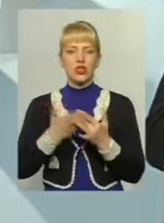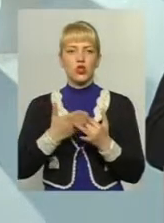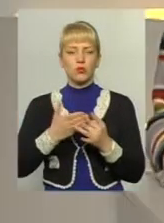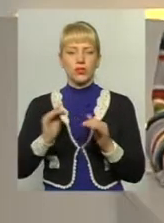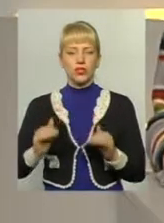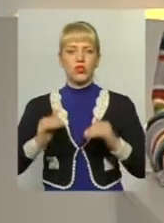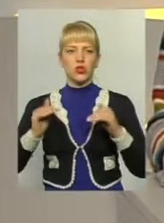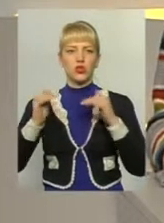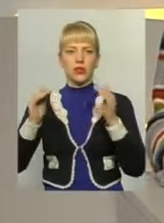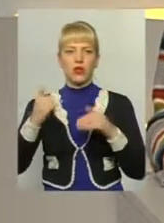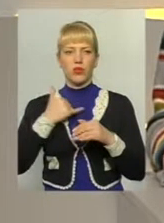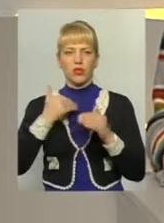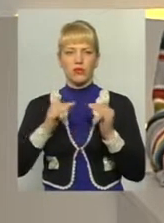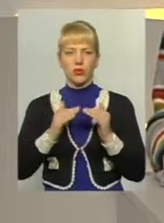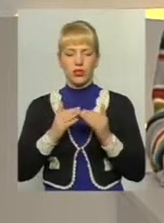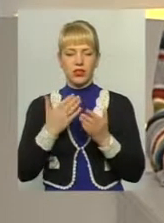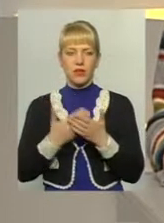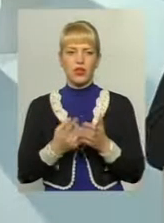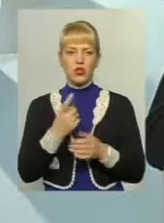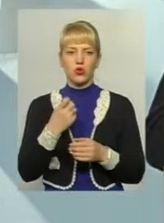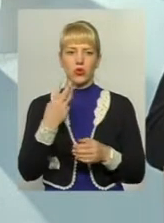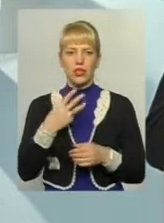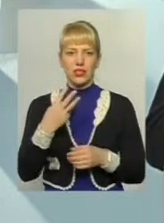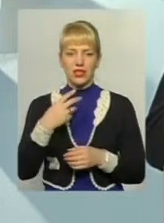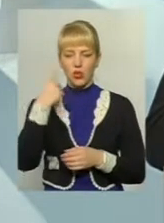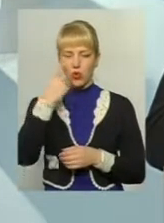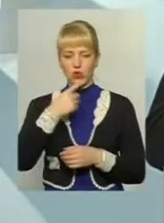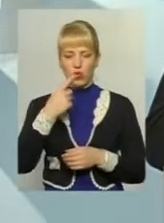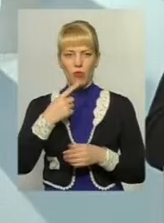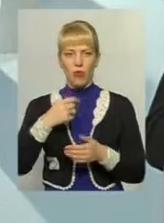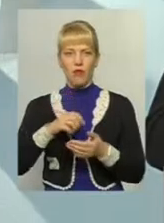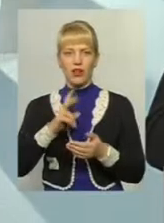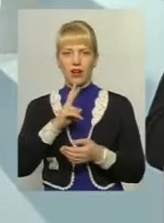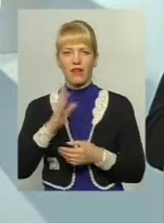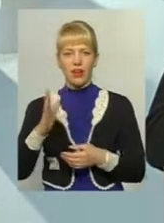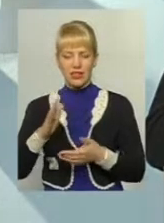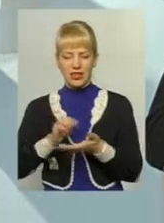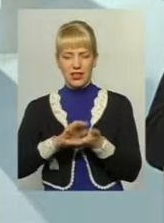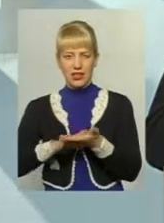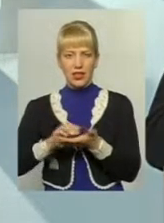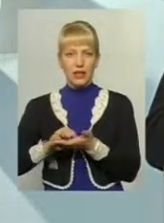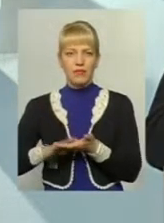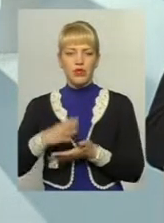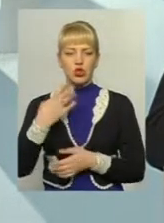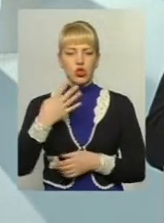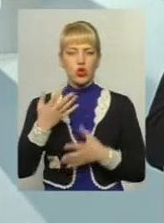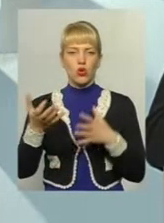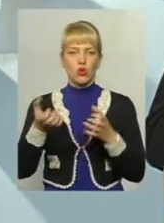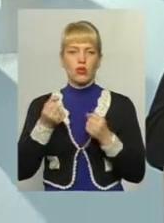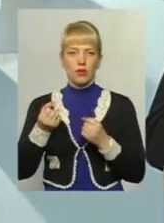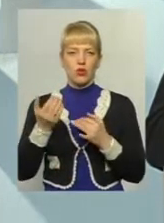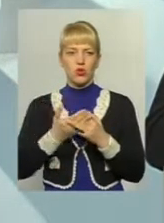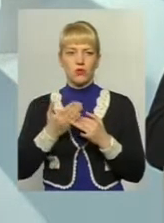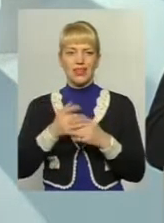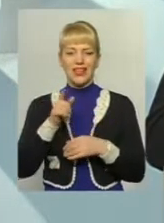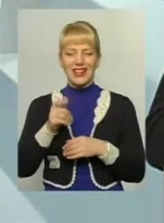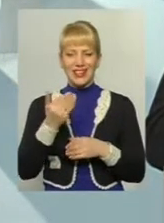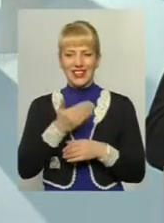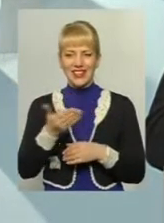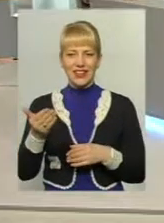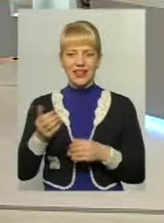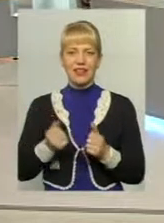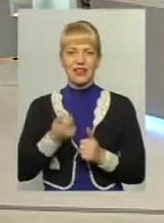розрив могли перекривати за рахунок власних резервних фондів. Але останнього року, після того, як